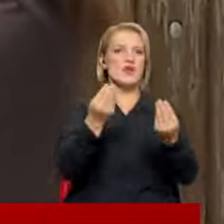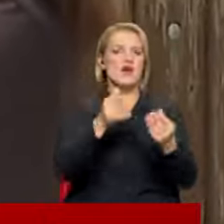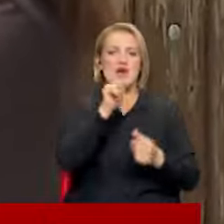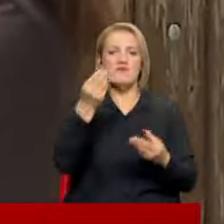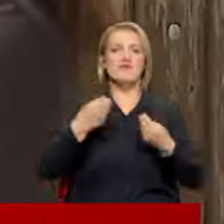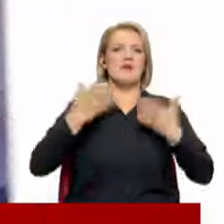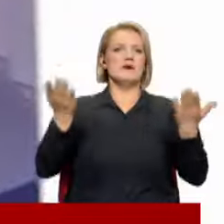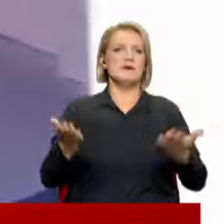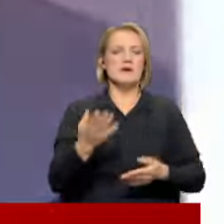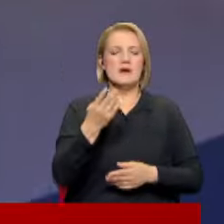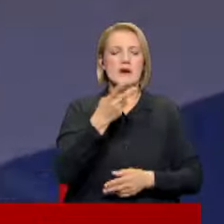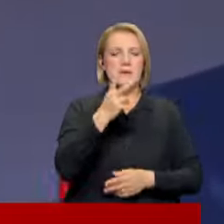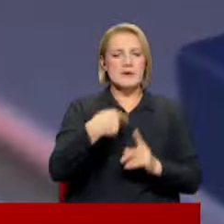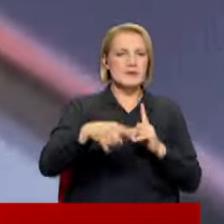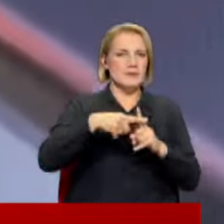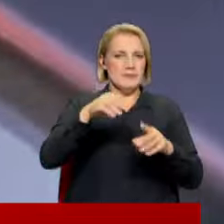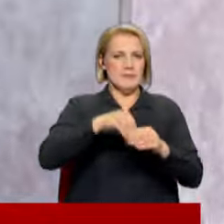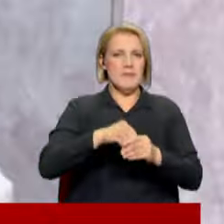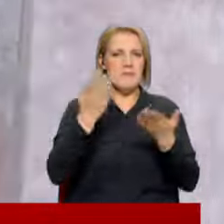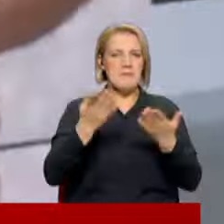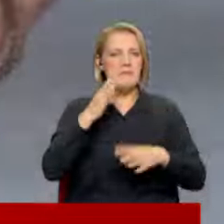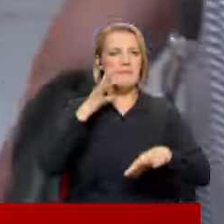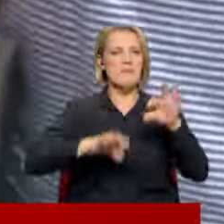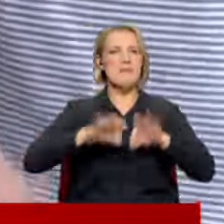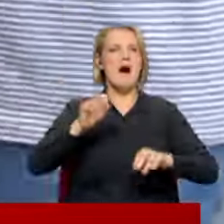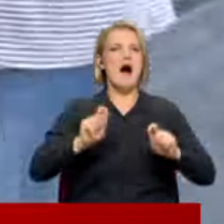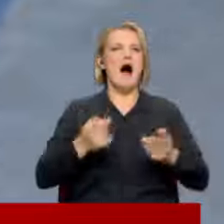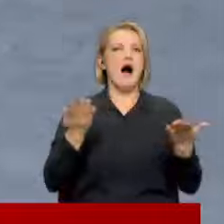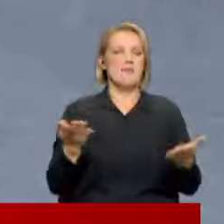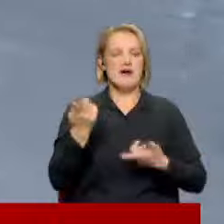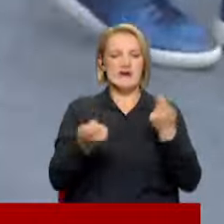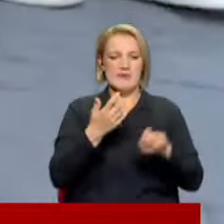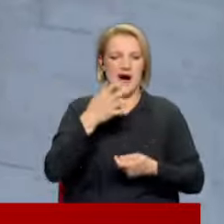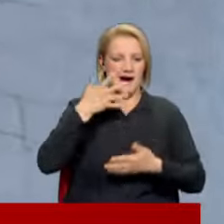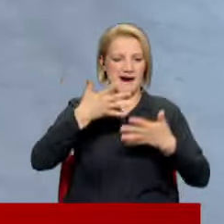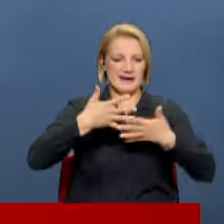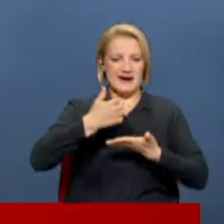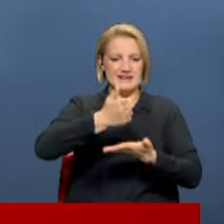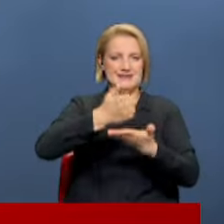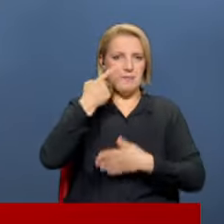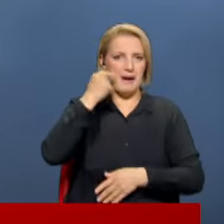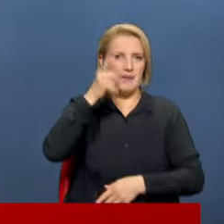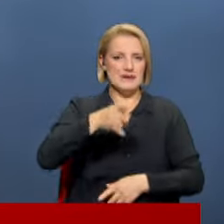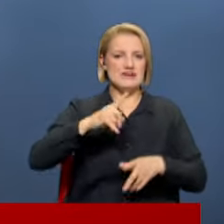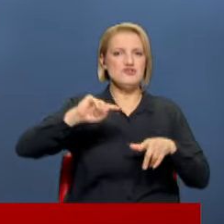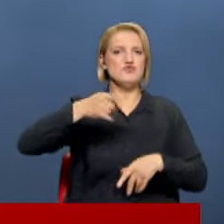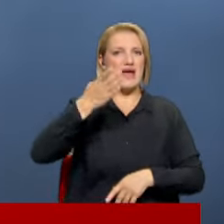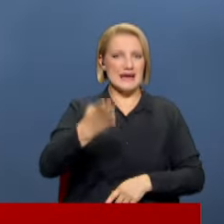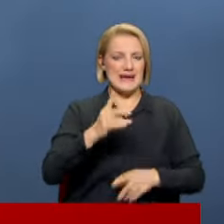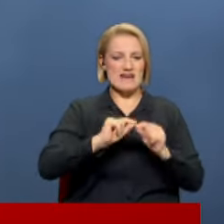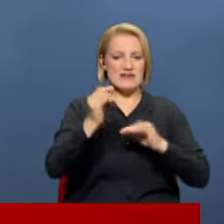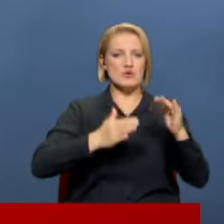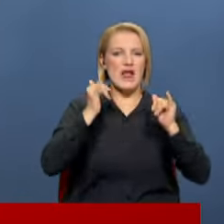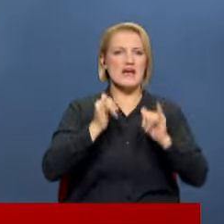düşük emekli aylığına 2000 liralık artış için etki analizlerini tamamlayamadı Çalışma ve Hazine Bakanlıkları. Bakan Şimşek ise enflasyonda